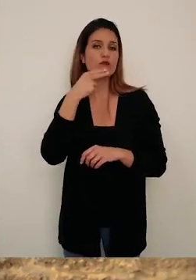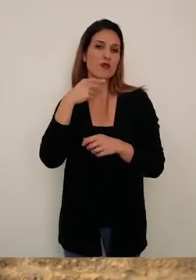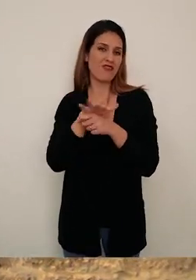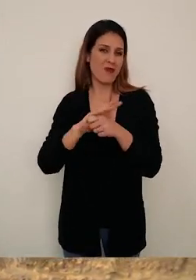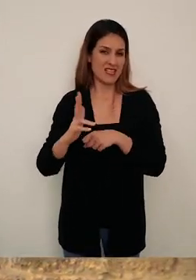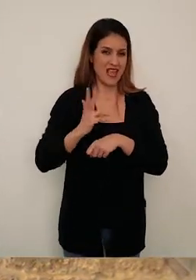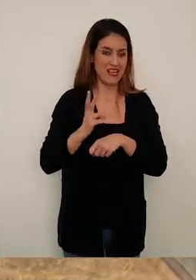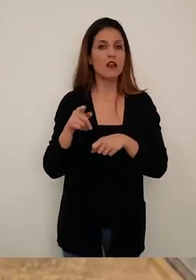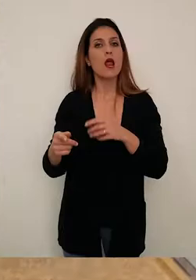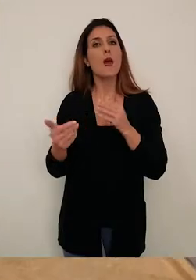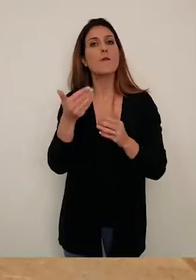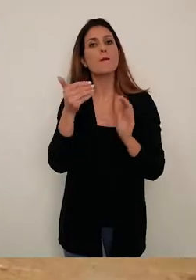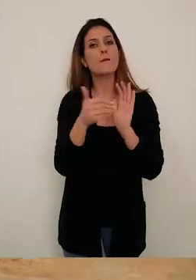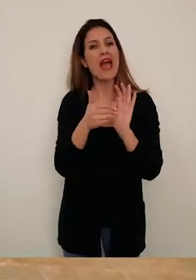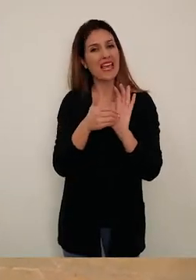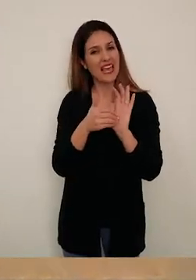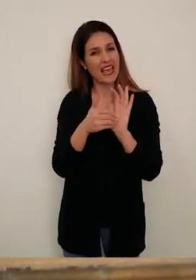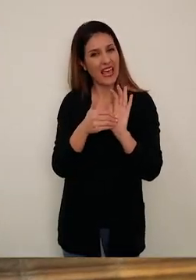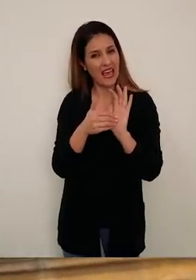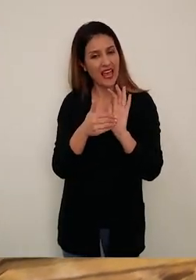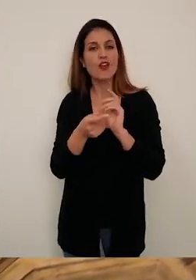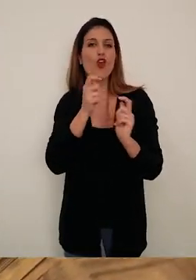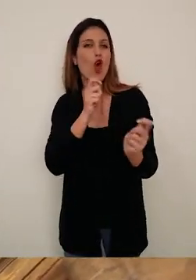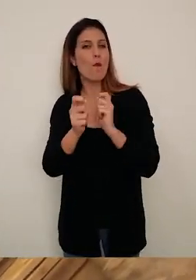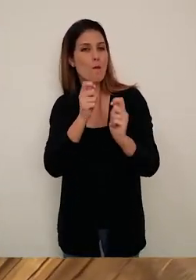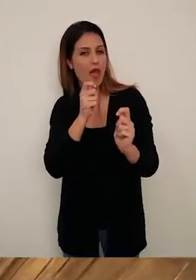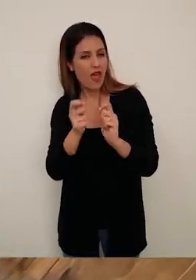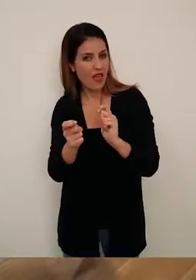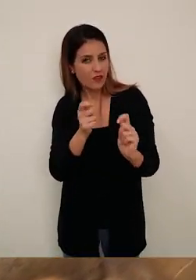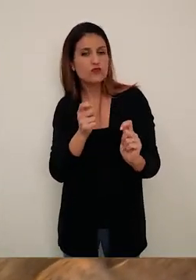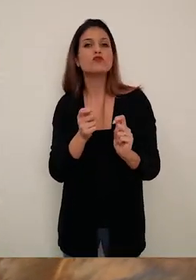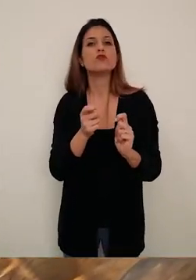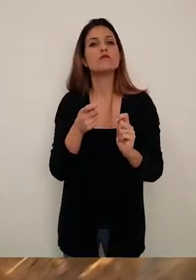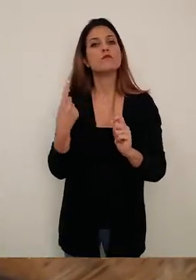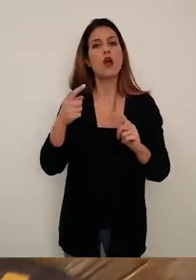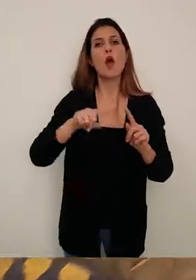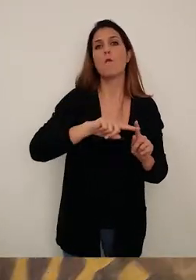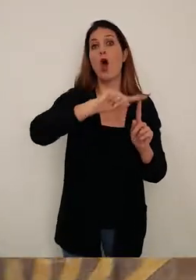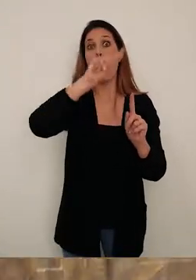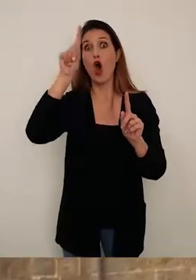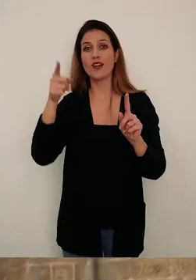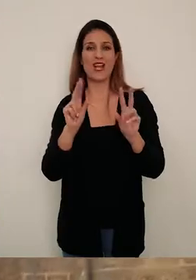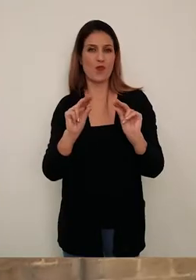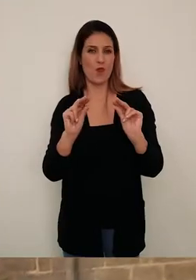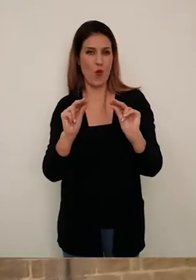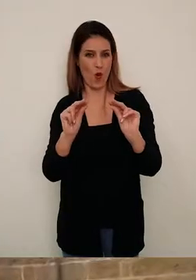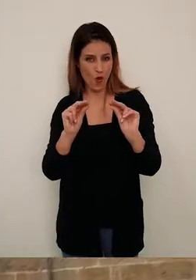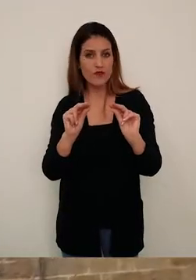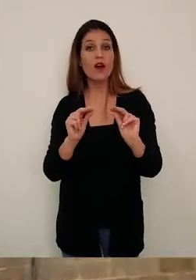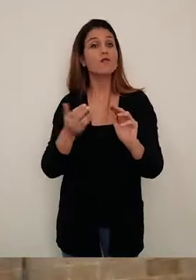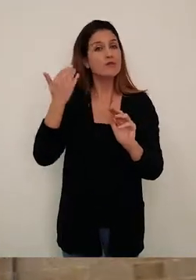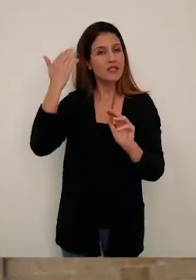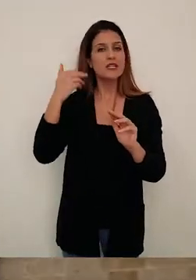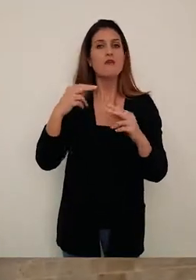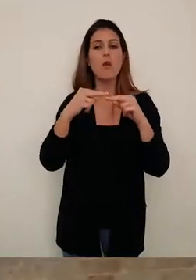agli affari. Fu per loro mano che il palazzo si dotò dell'attuale portone d'ingresso che sostituì del